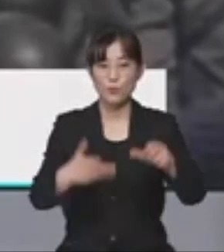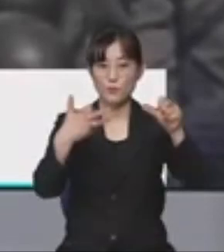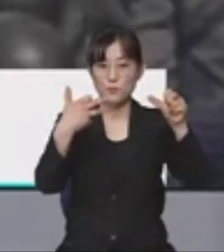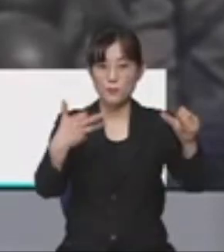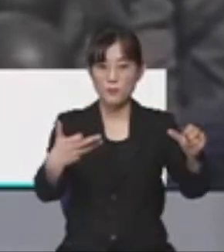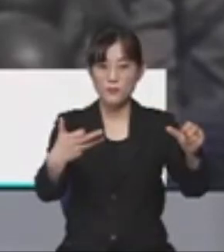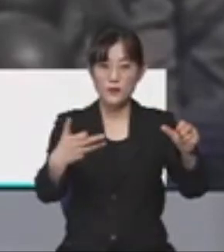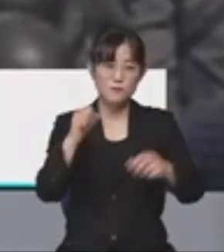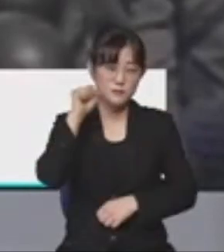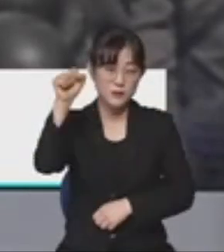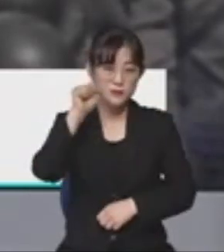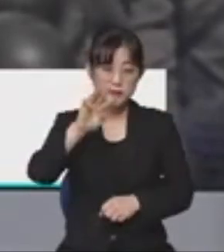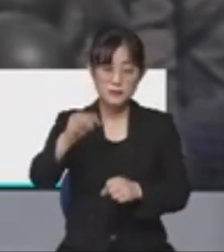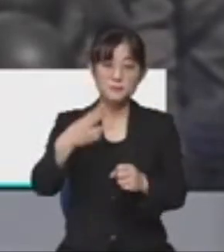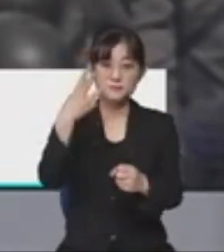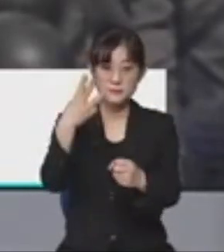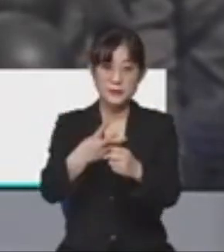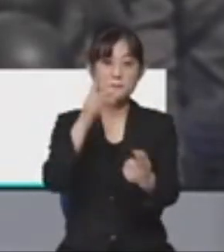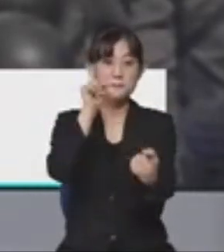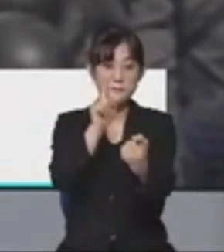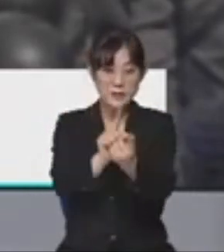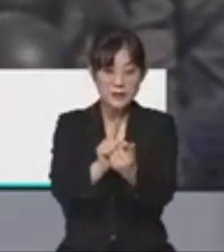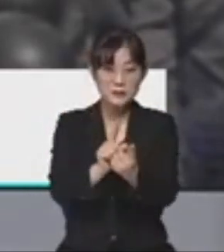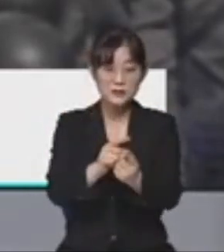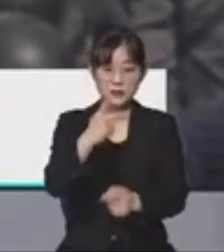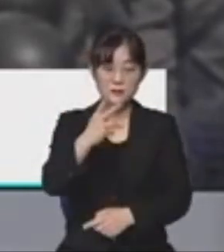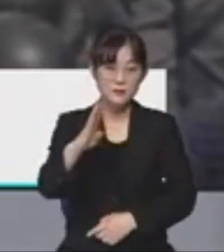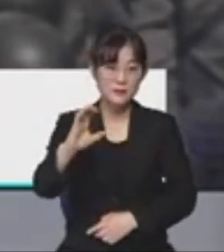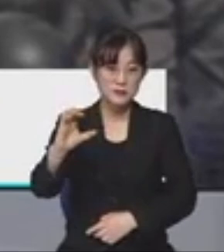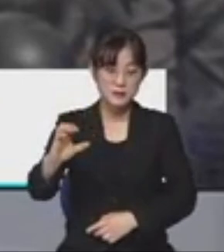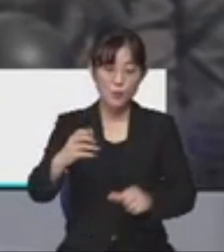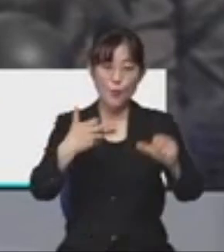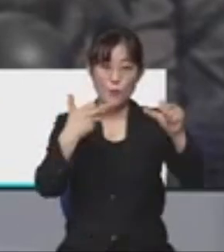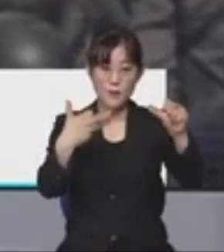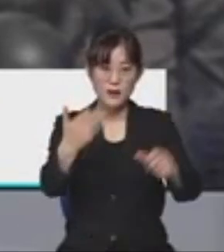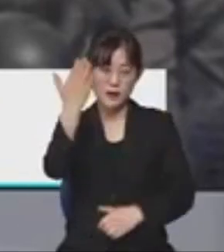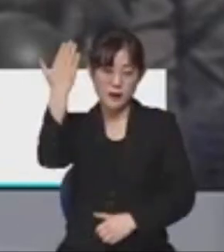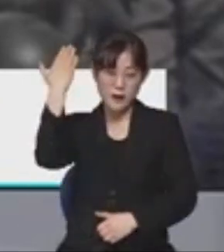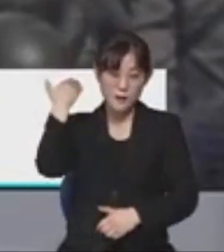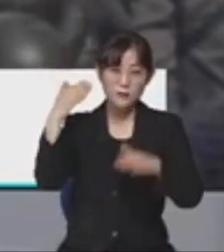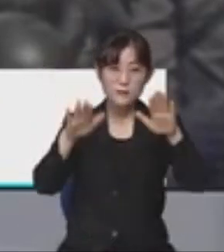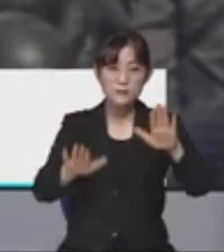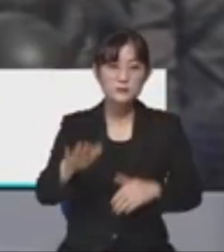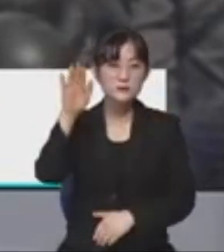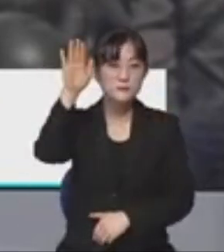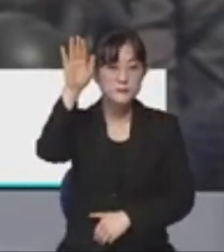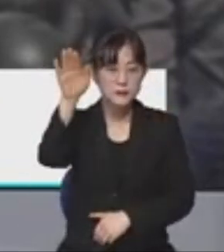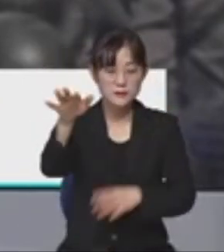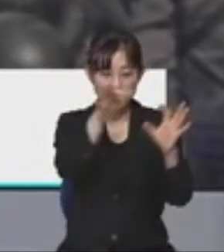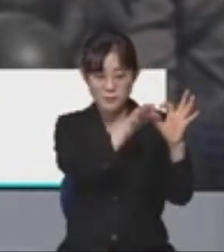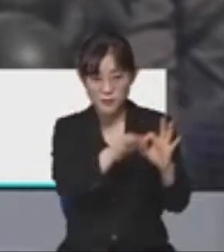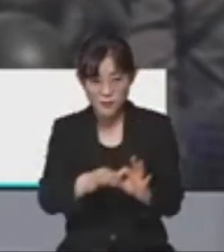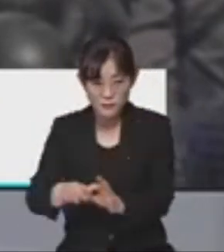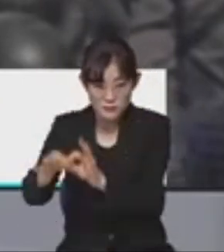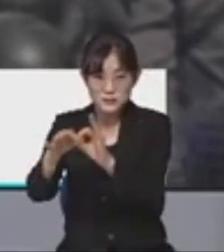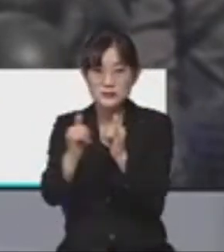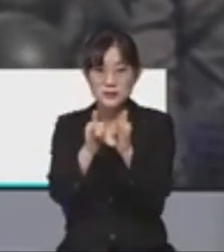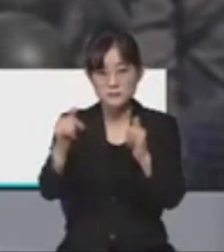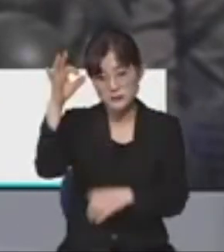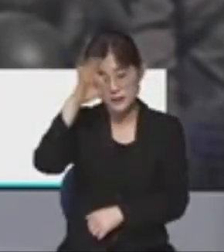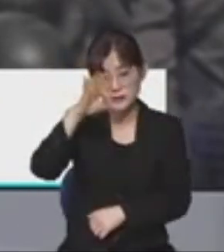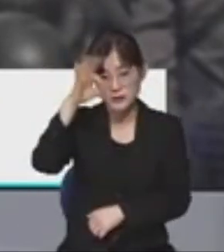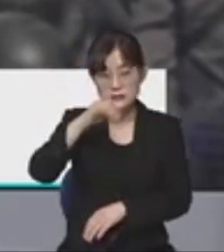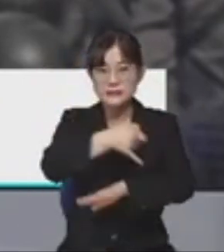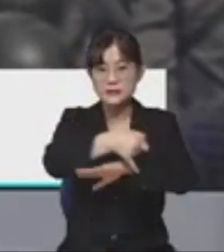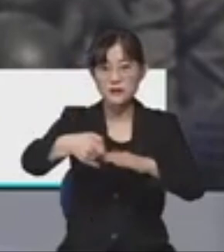5.18 민주화운동 43주년을 맞아 KBC는 5.18의 과거와 현재 그리고 미래를 잇는 목소리를